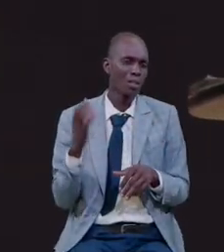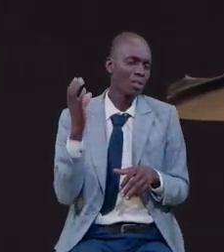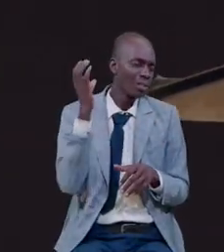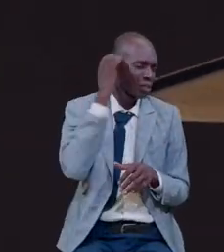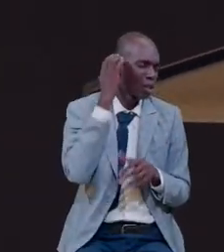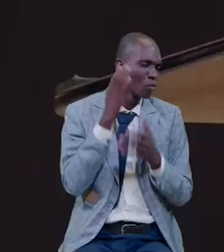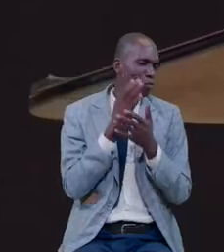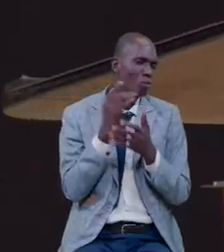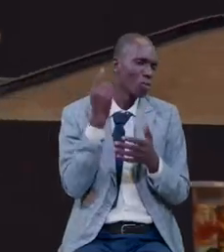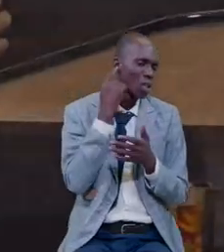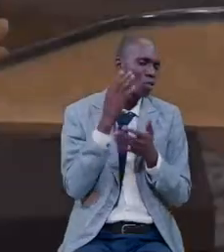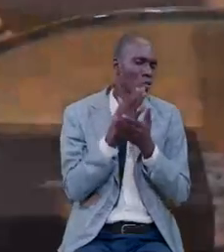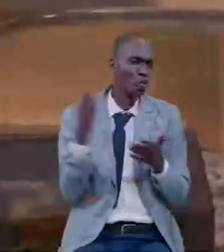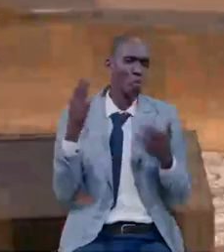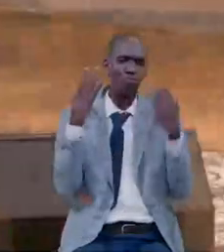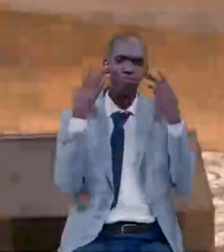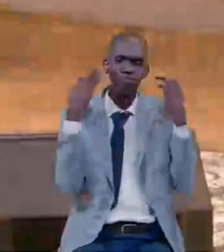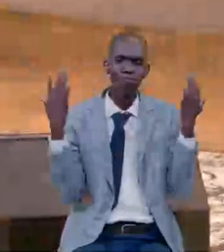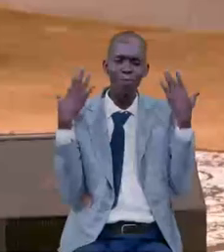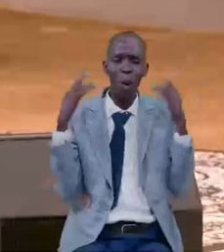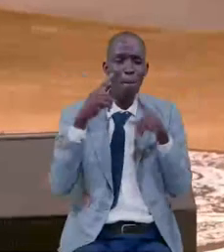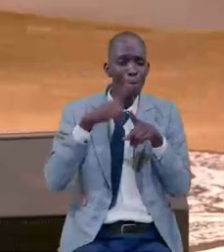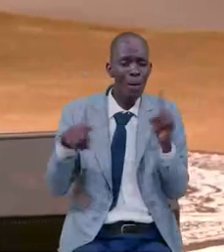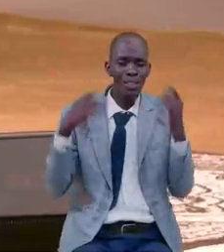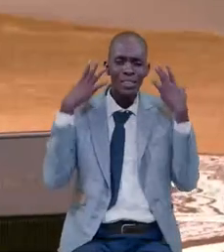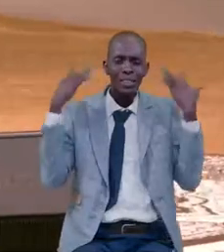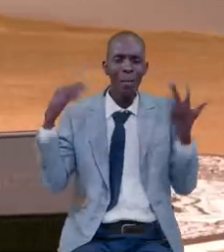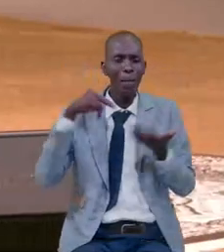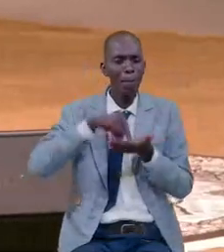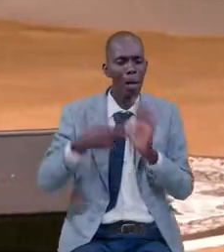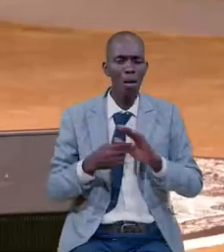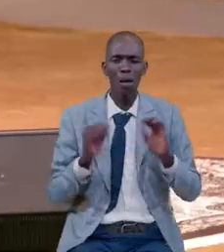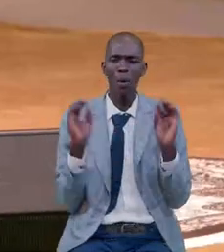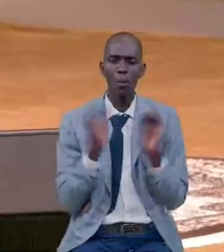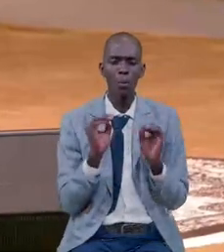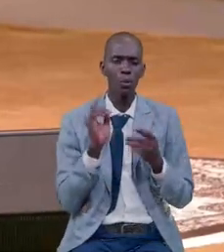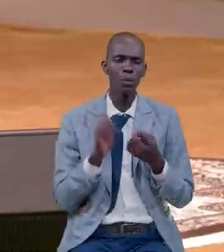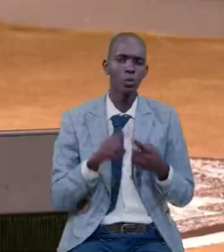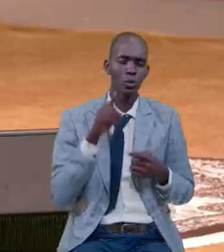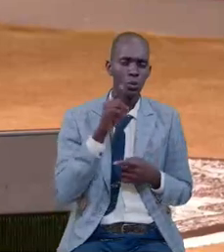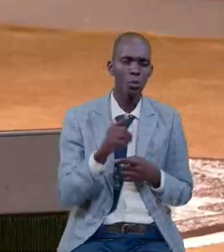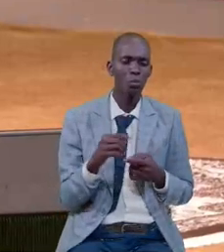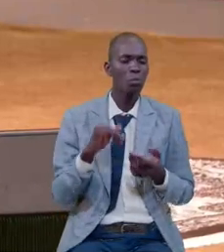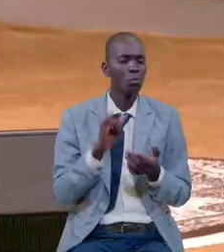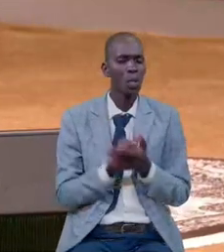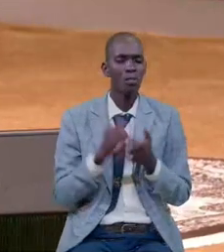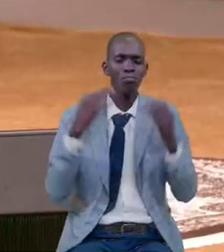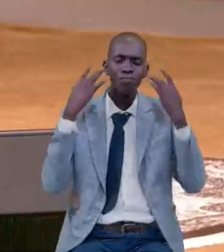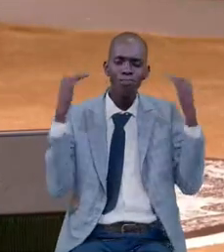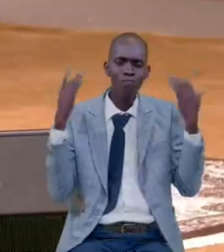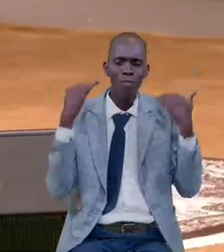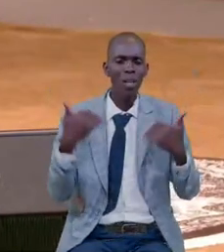entendu un bruit. Mais est-ce que vous comprenez le son qui vous parvient? Et que, est-ce que